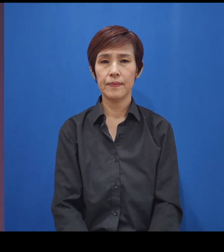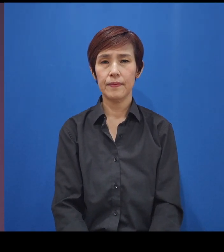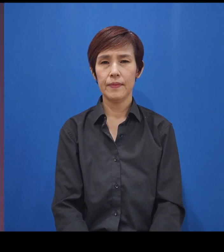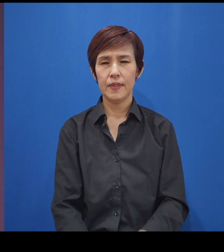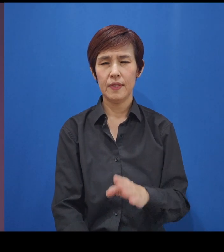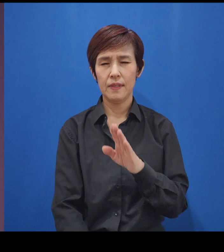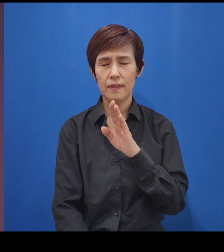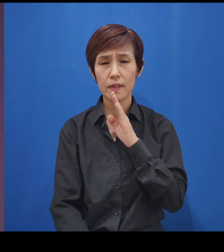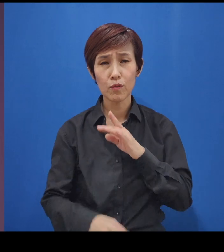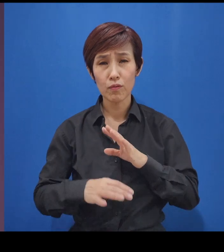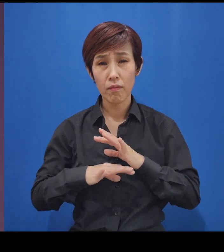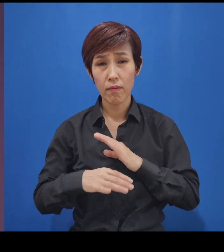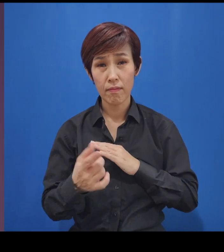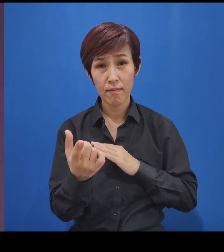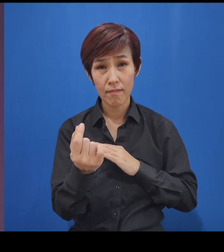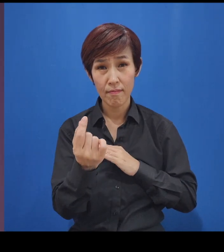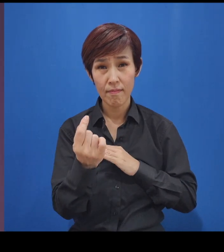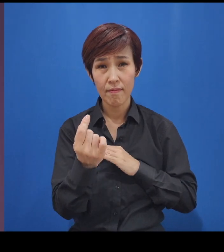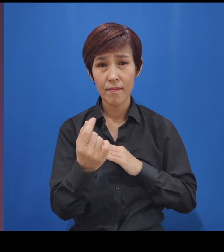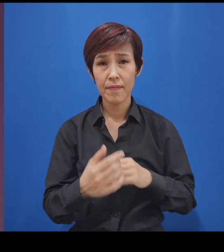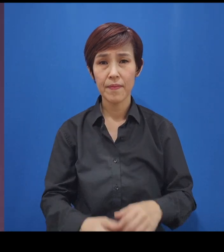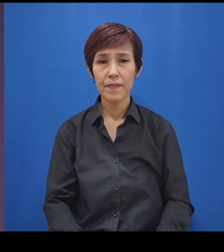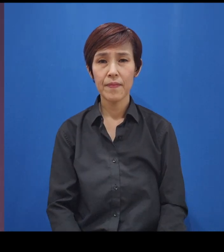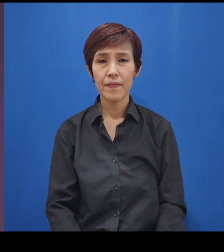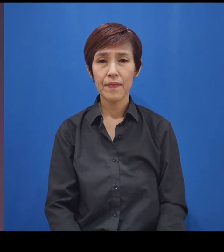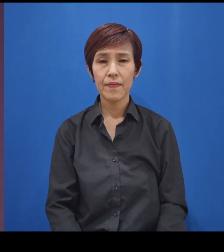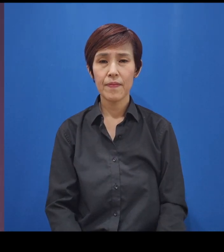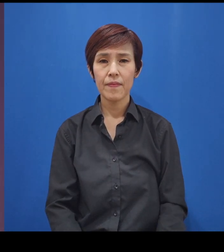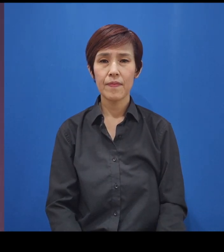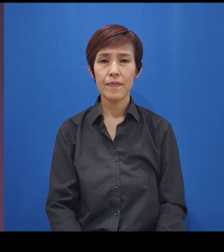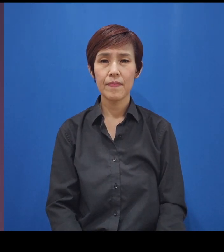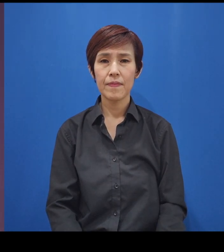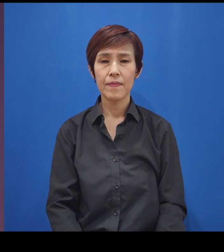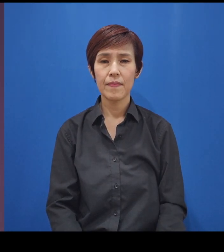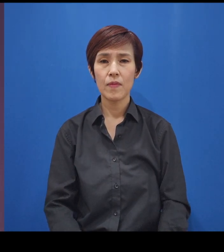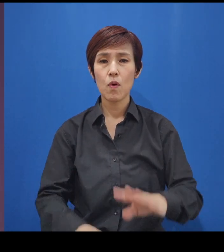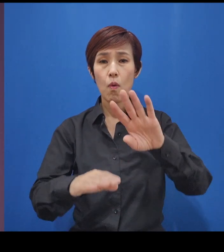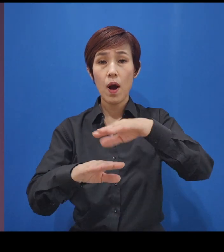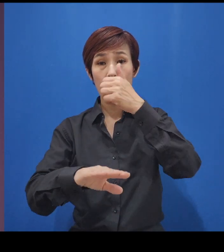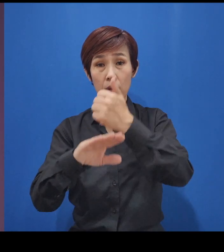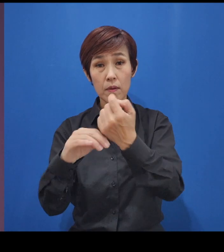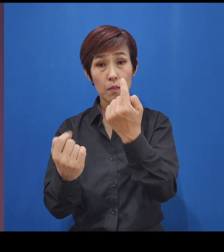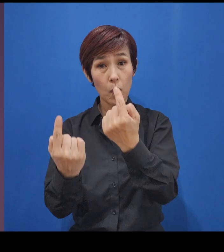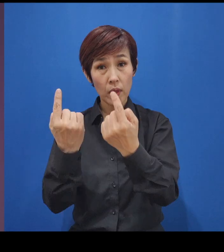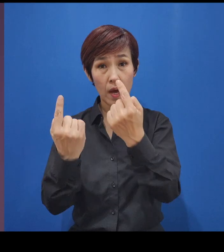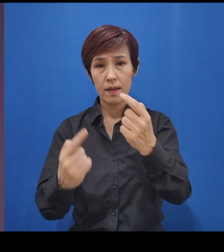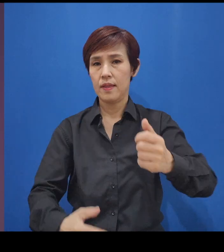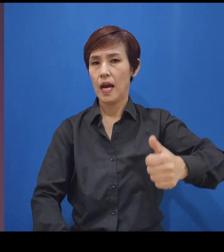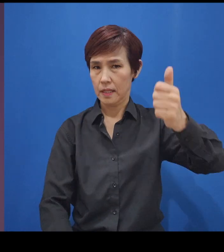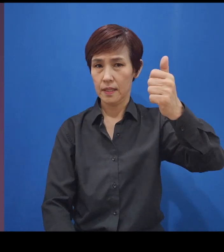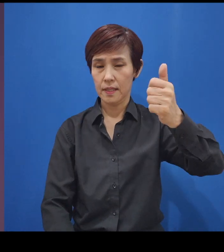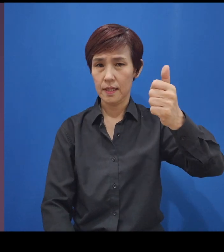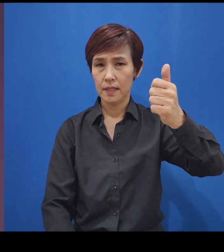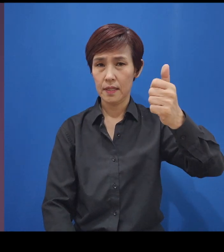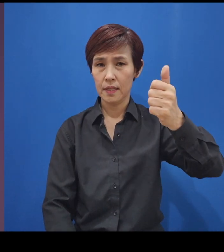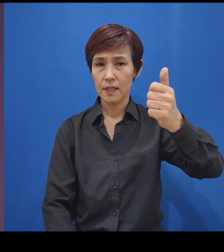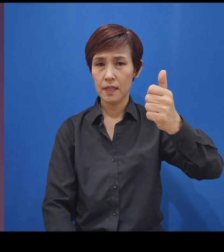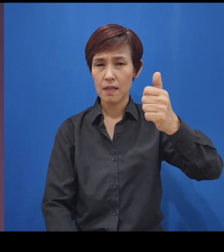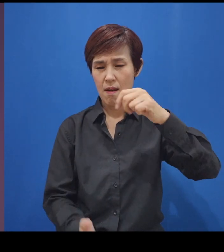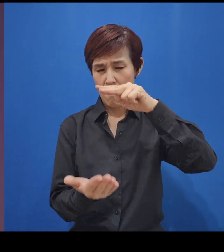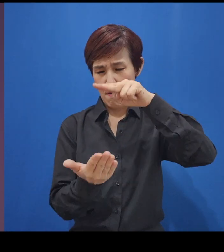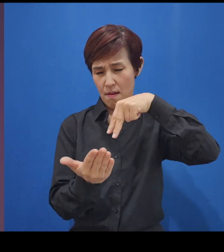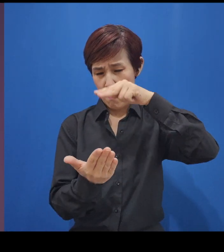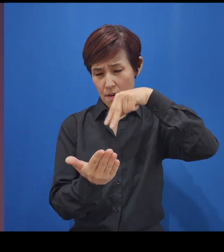여러분 진짜 두렵지 않으세요? 이 구절 하나 가지고 큐티한다고 생각해 보세요. 10번이고 100번이고